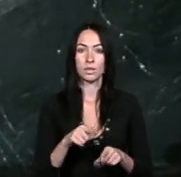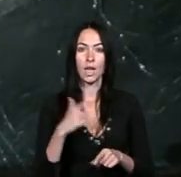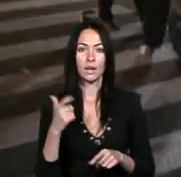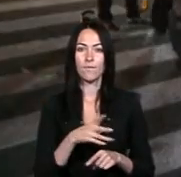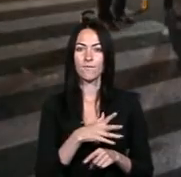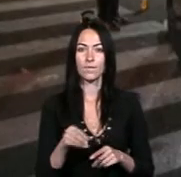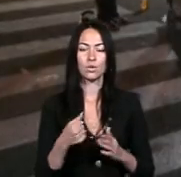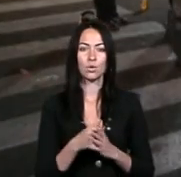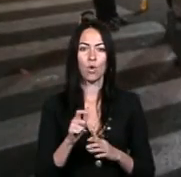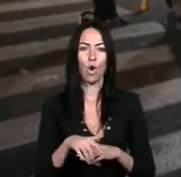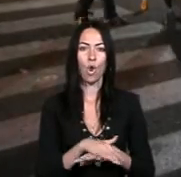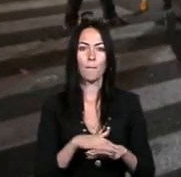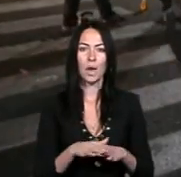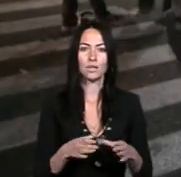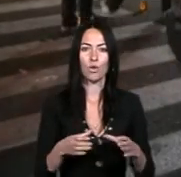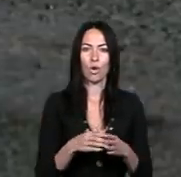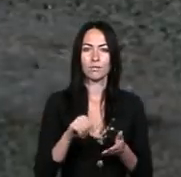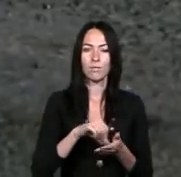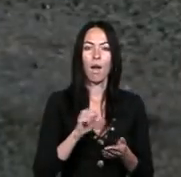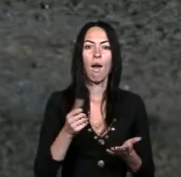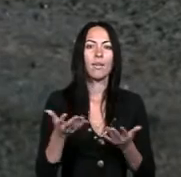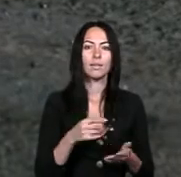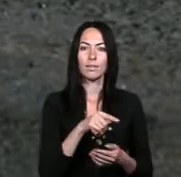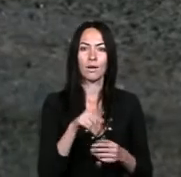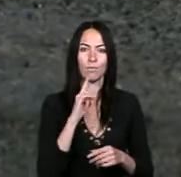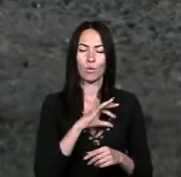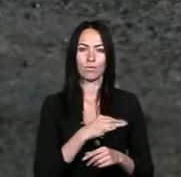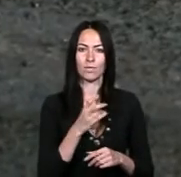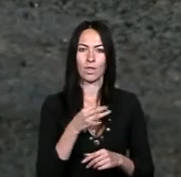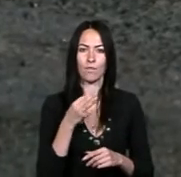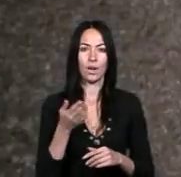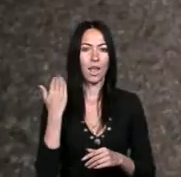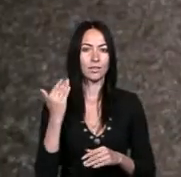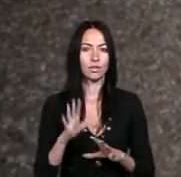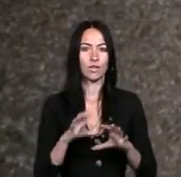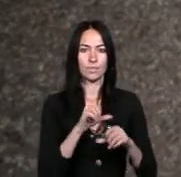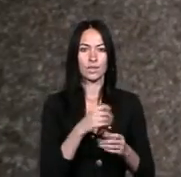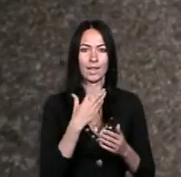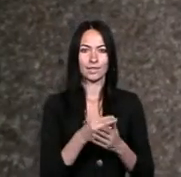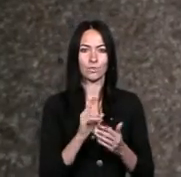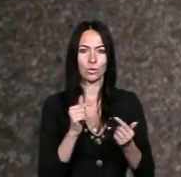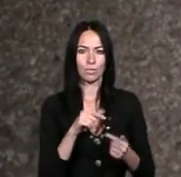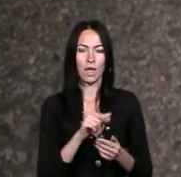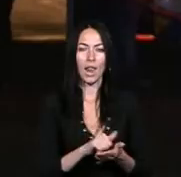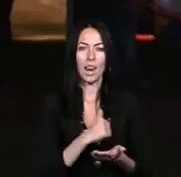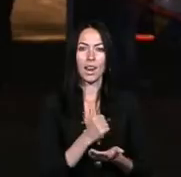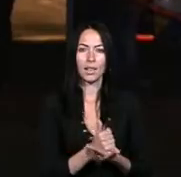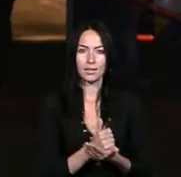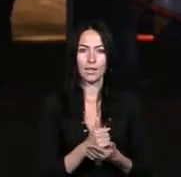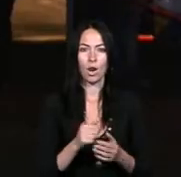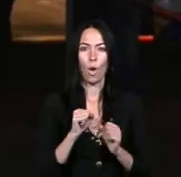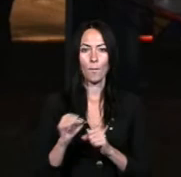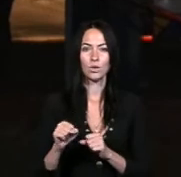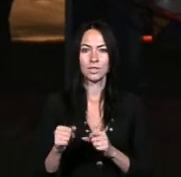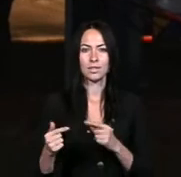громадських організацій, яких слідчі не називають. Раніше у нападі на своїх соратників лідер опозиційного блоку «За життя» Ілля Кива